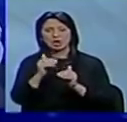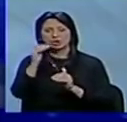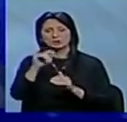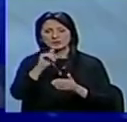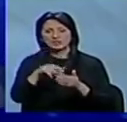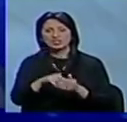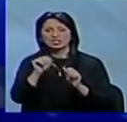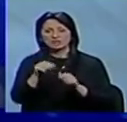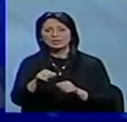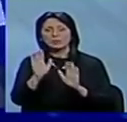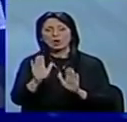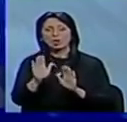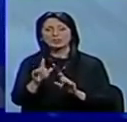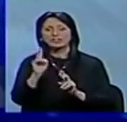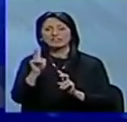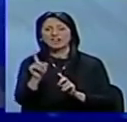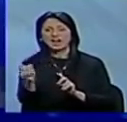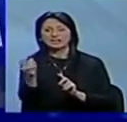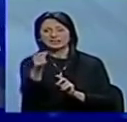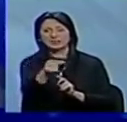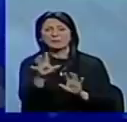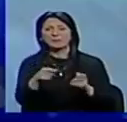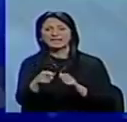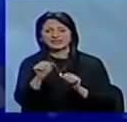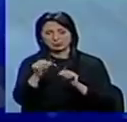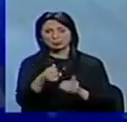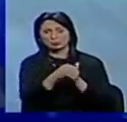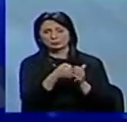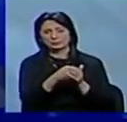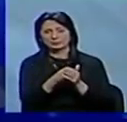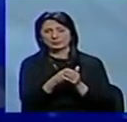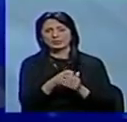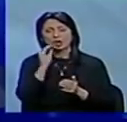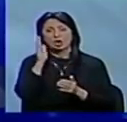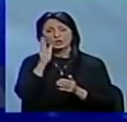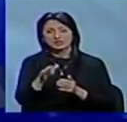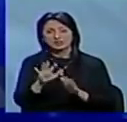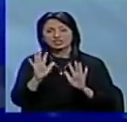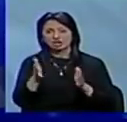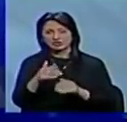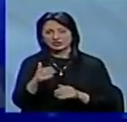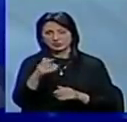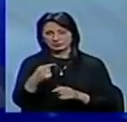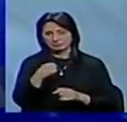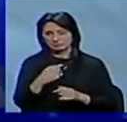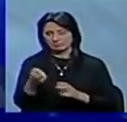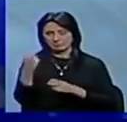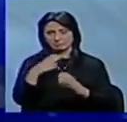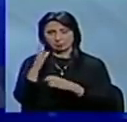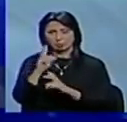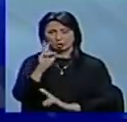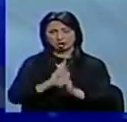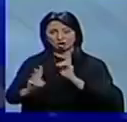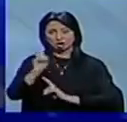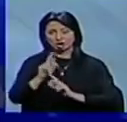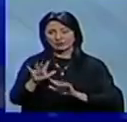ესეთი საკითხები შეიძლება წაიღოს ხოლმე რომელიღაც ინსტიტუტმა, ანუ მაგალითად პრეზიდენტმა. შესაბამისად აქ საუბარია, რომ შესაძლოა იქნება ესეთი შემთხვევები, ანუ მომართავენ მოქალაქეები, რომელსაც